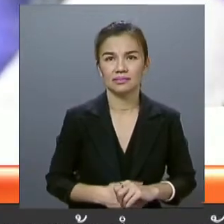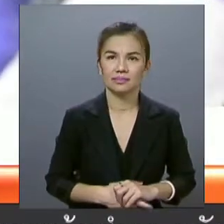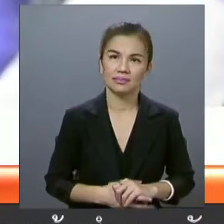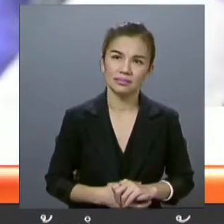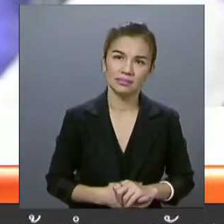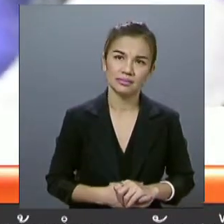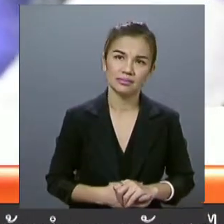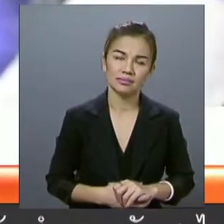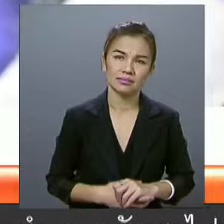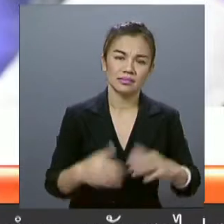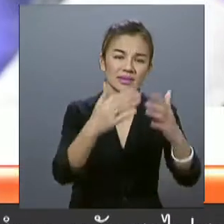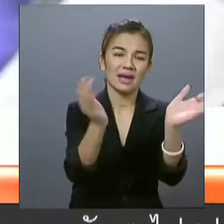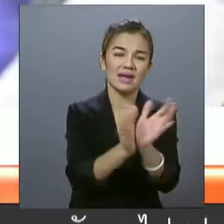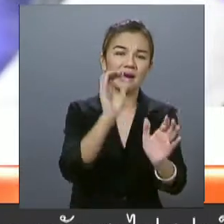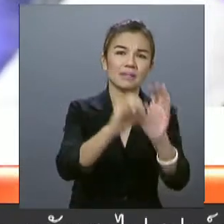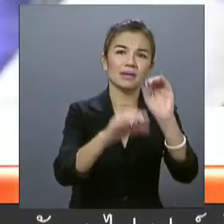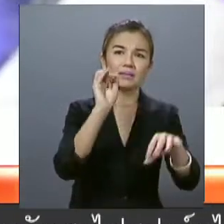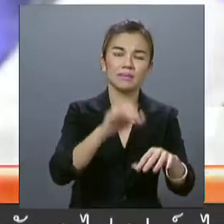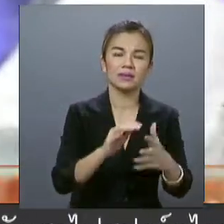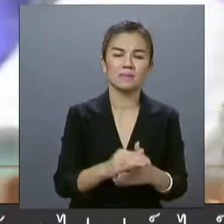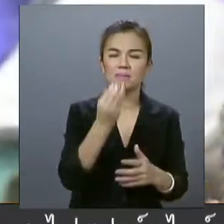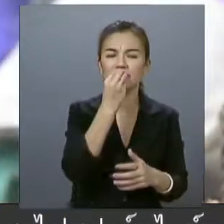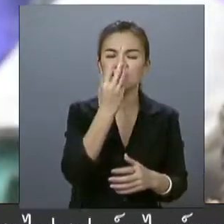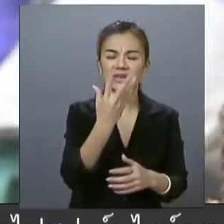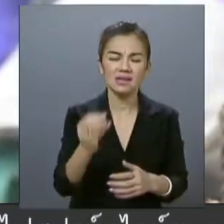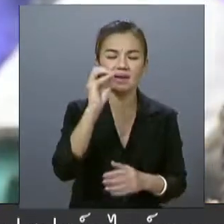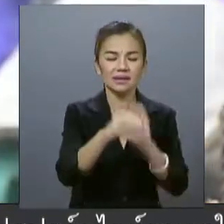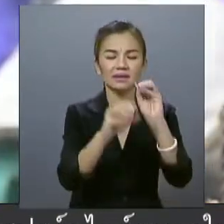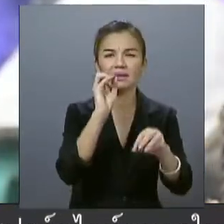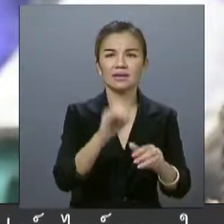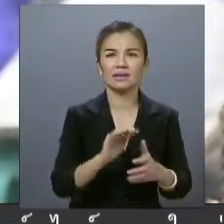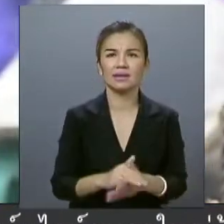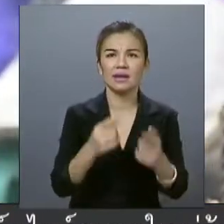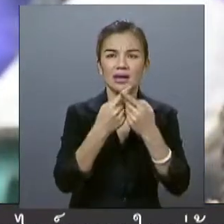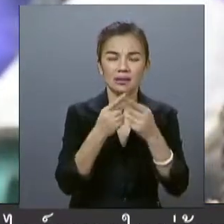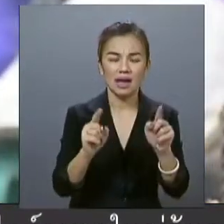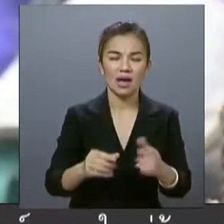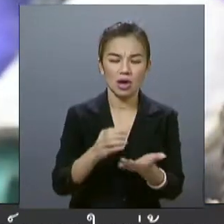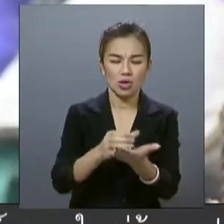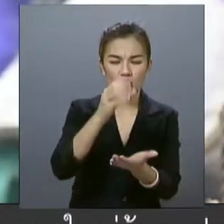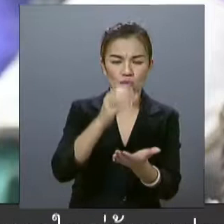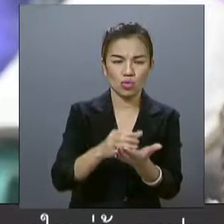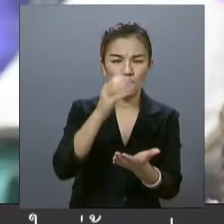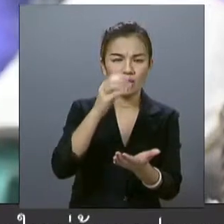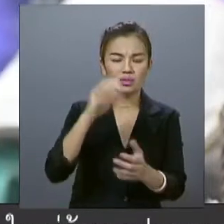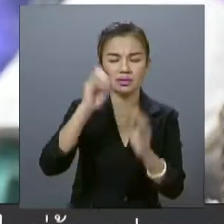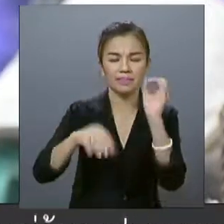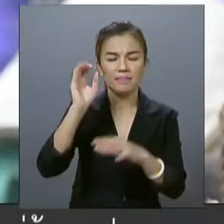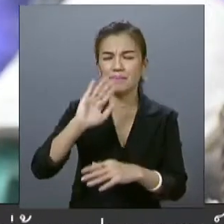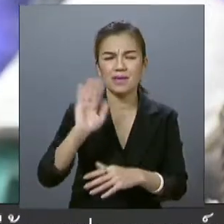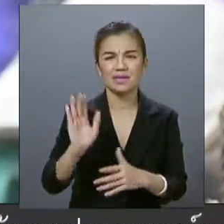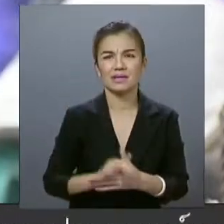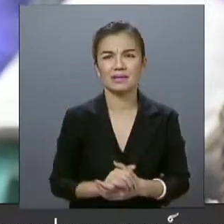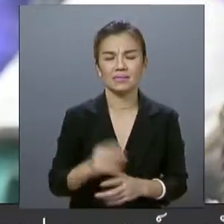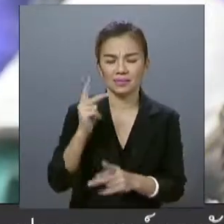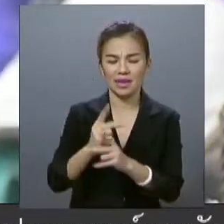ใส่ถังอ่ะพวกเศษอาหารพวกแต่พวกเป็นขวดเป็นอะไรนี่คงไม่ทิ้งหรอกพ่อก็เก็บไว้